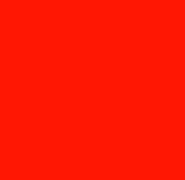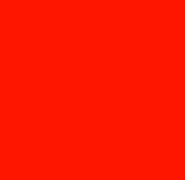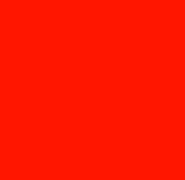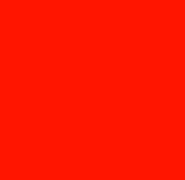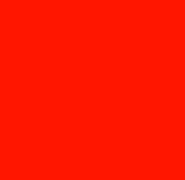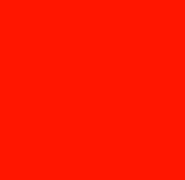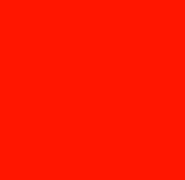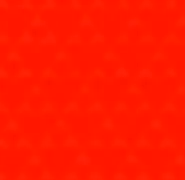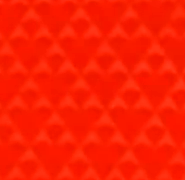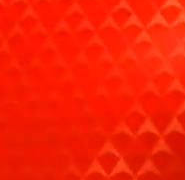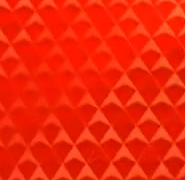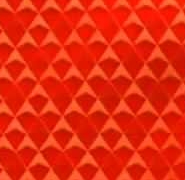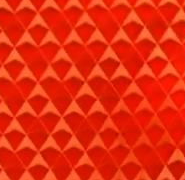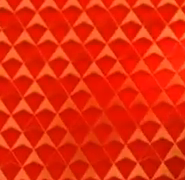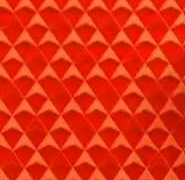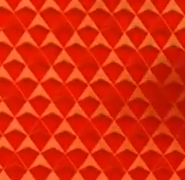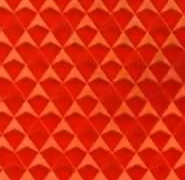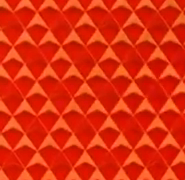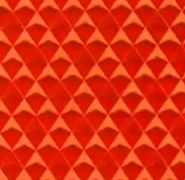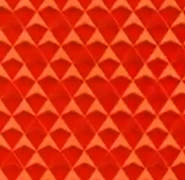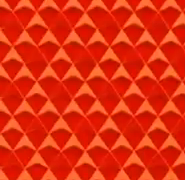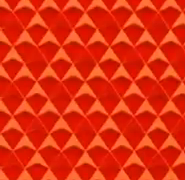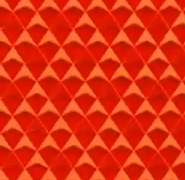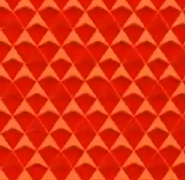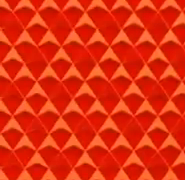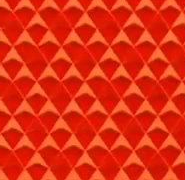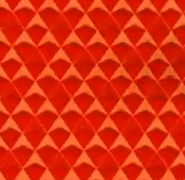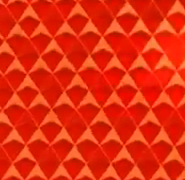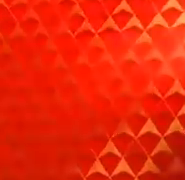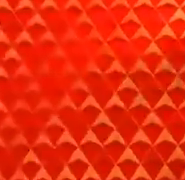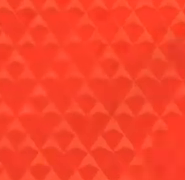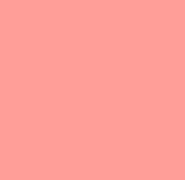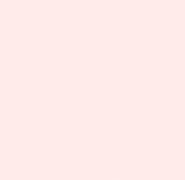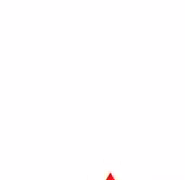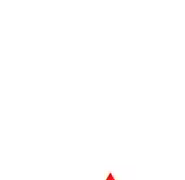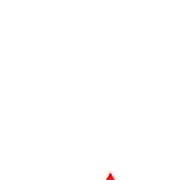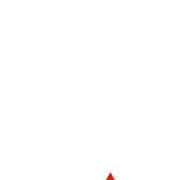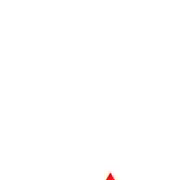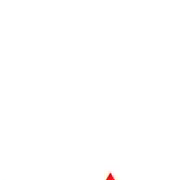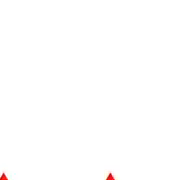ABP News आपको रखे आगे।